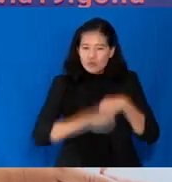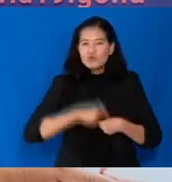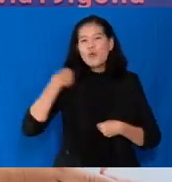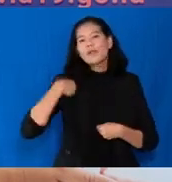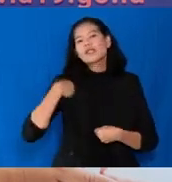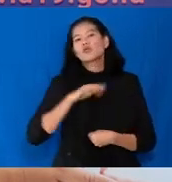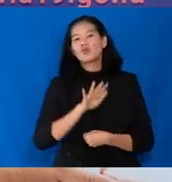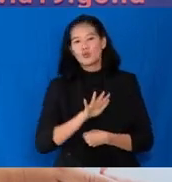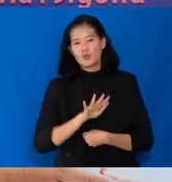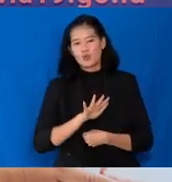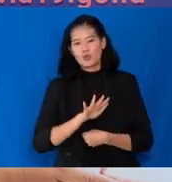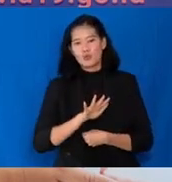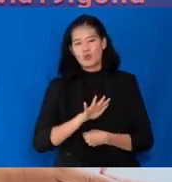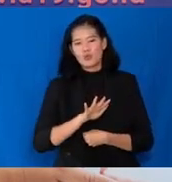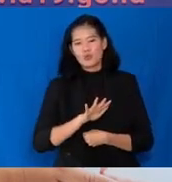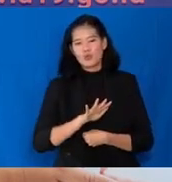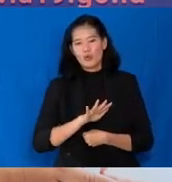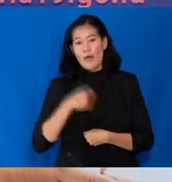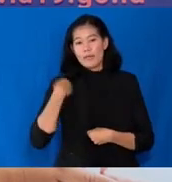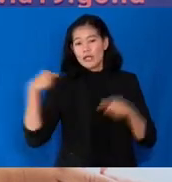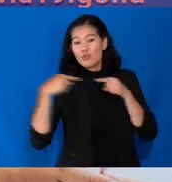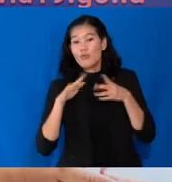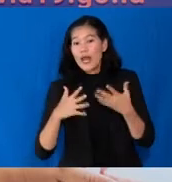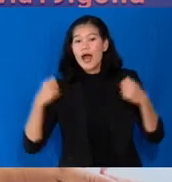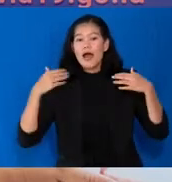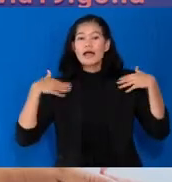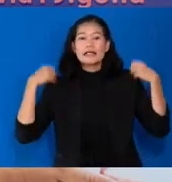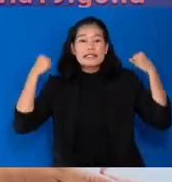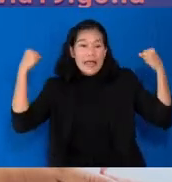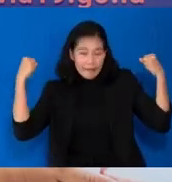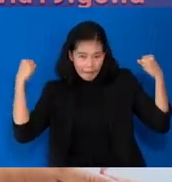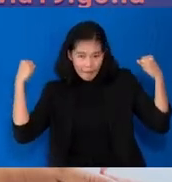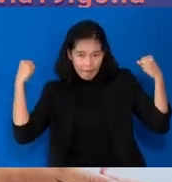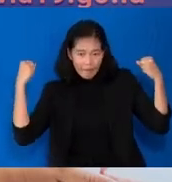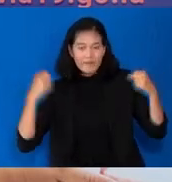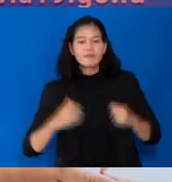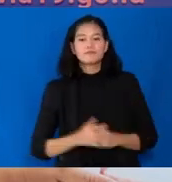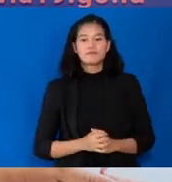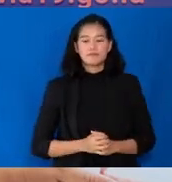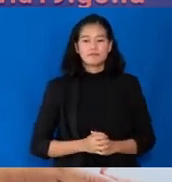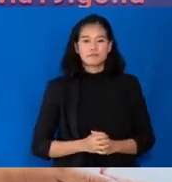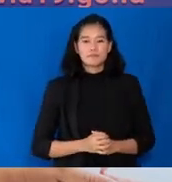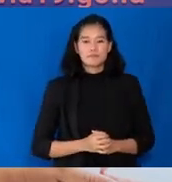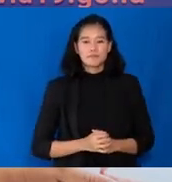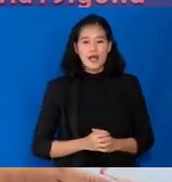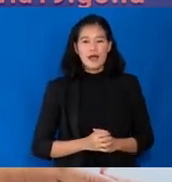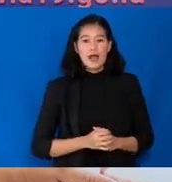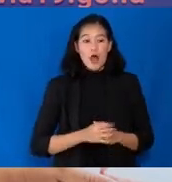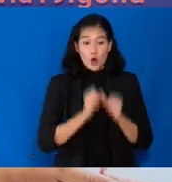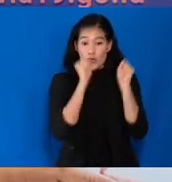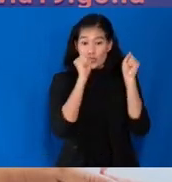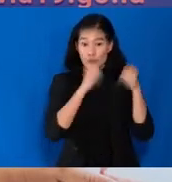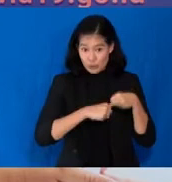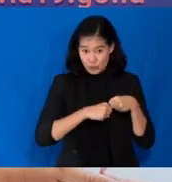menyelenggarakan pemerintahan di bidang kesehatan dalam hal ini adalah menteri kesehatan dengan pengertian ini